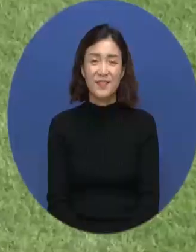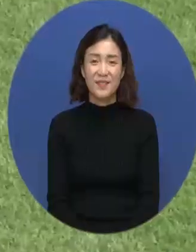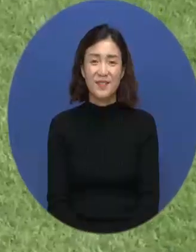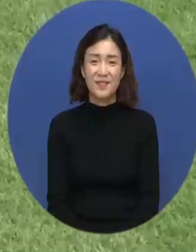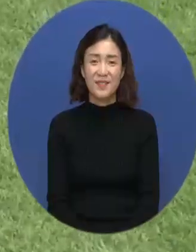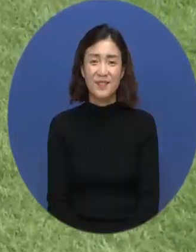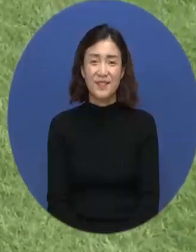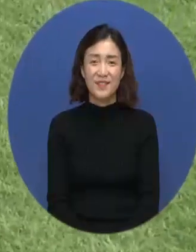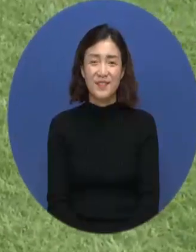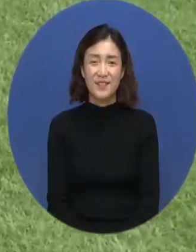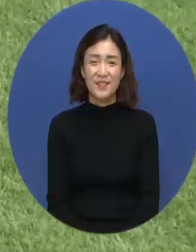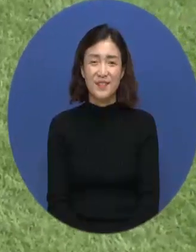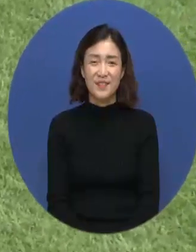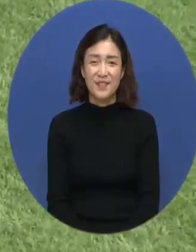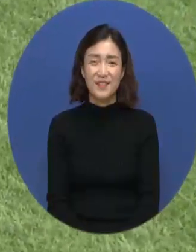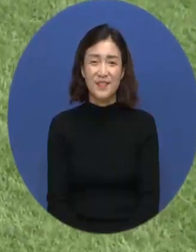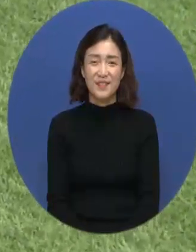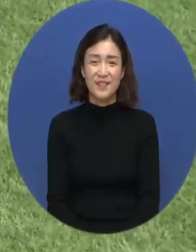좋아 좋아